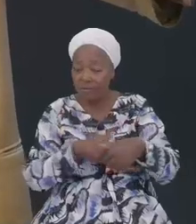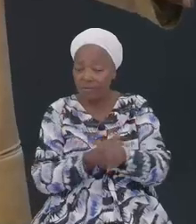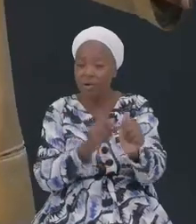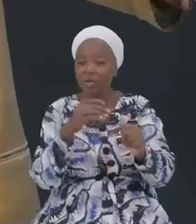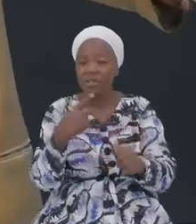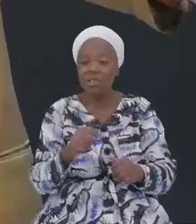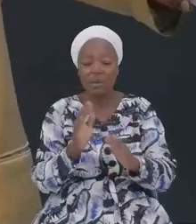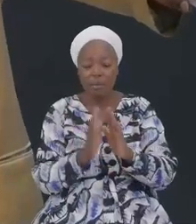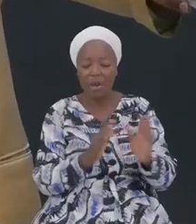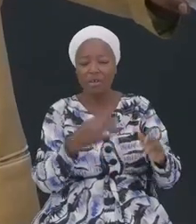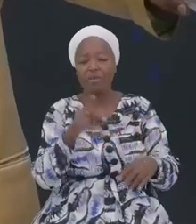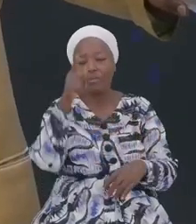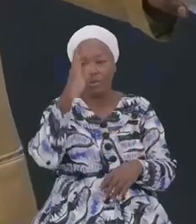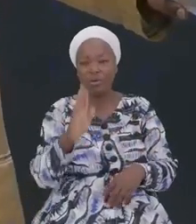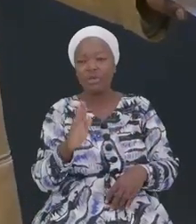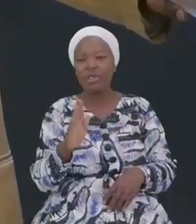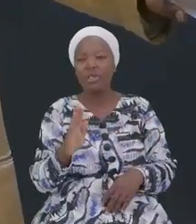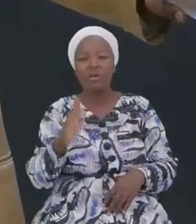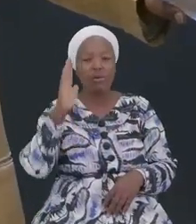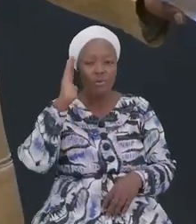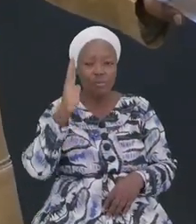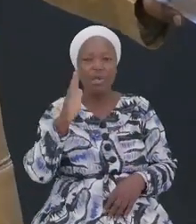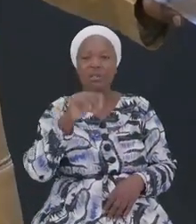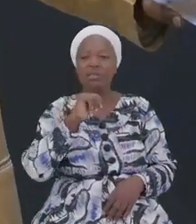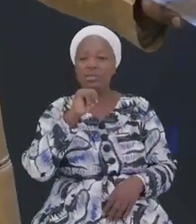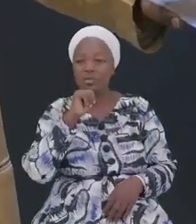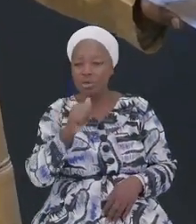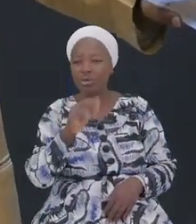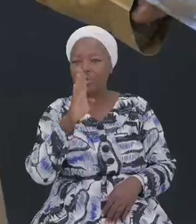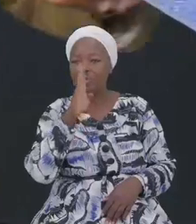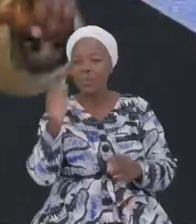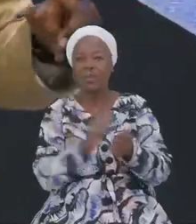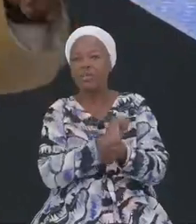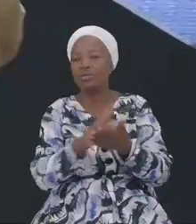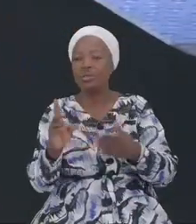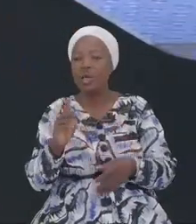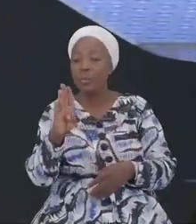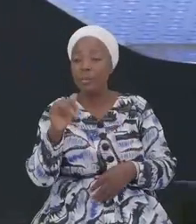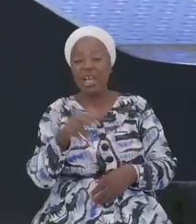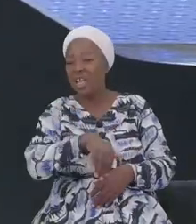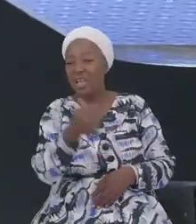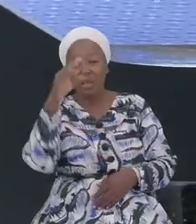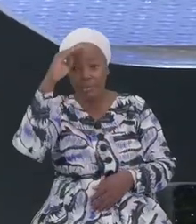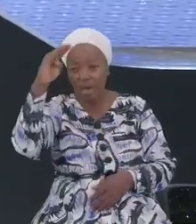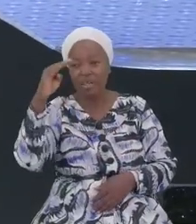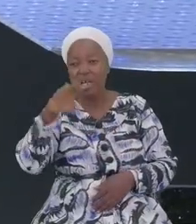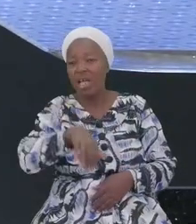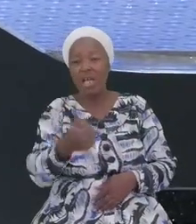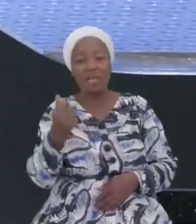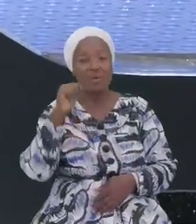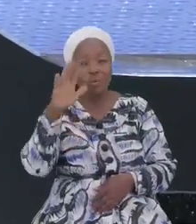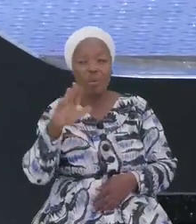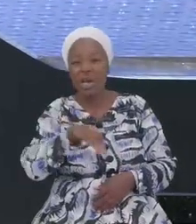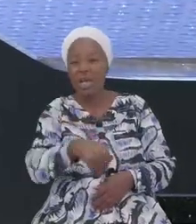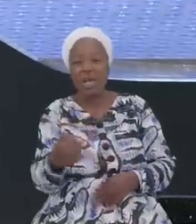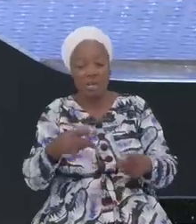plan divin, le dessein divin, l'agenda de Dieu, ne pourront pas être détruits par un homme, par une femme, par un